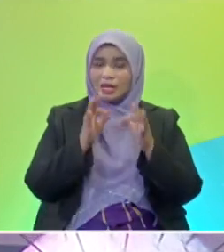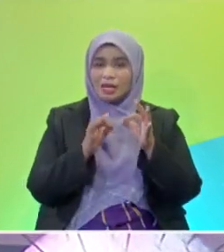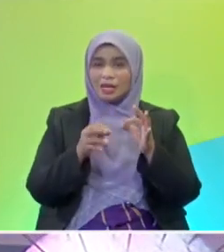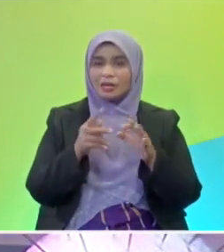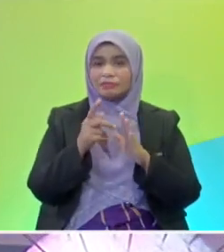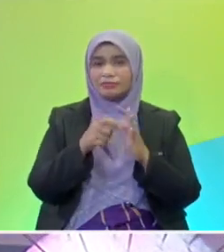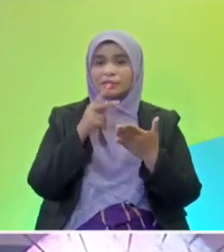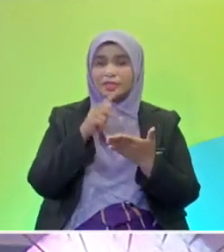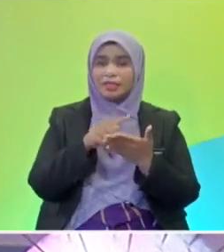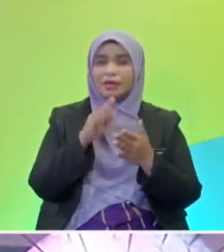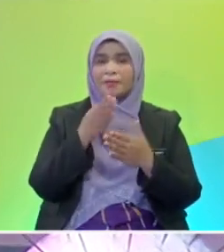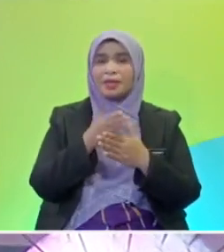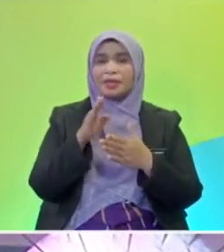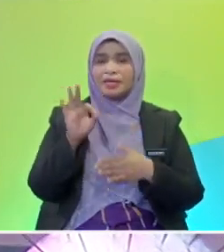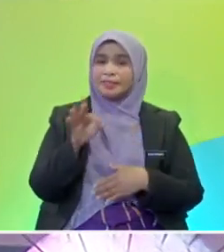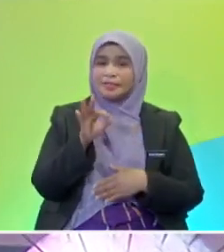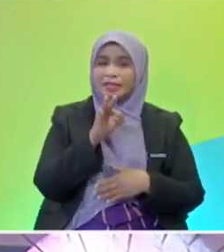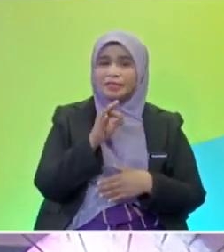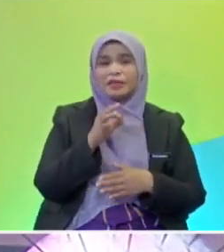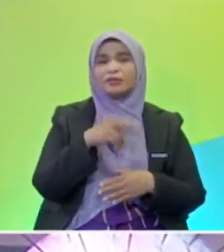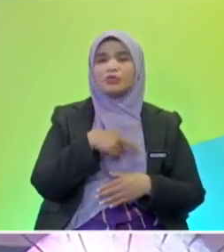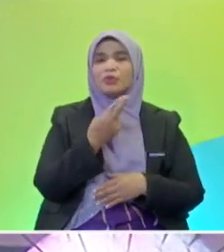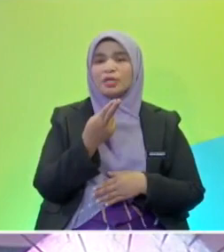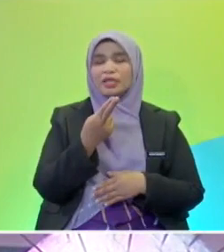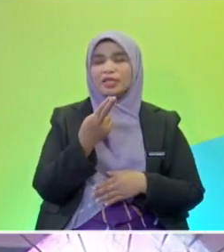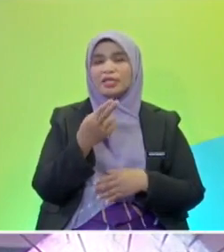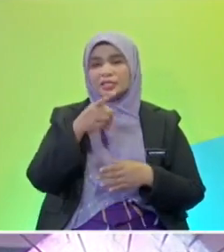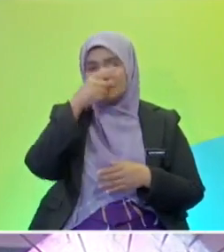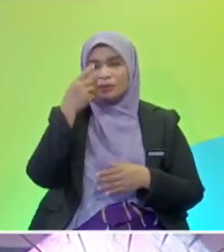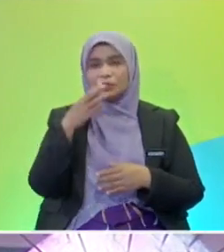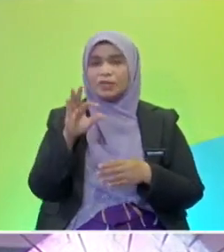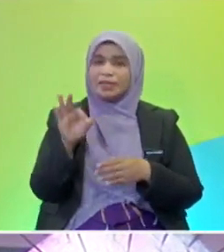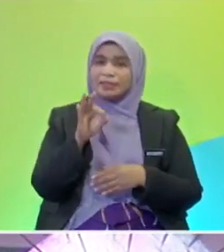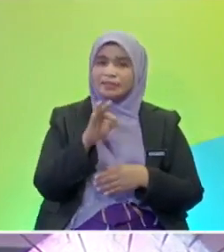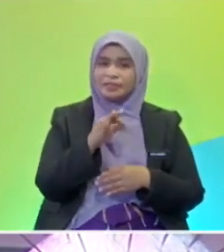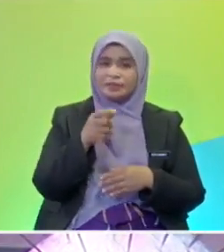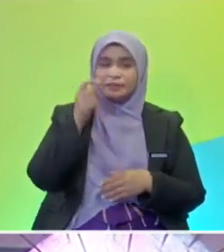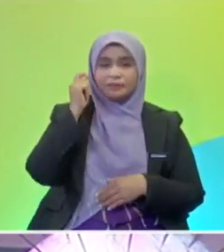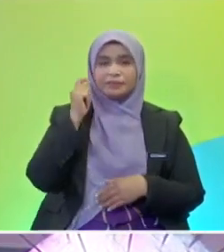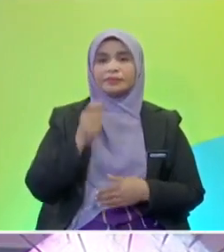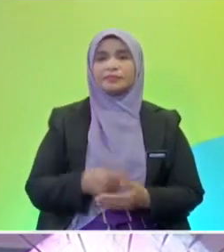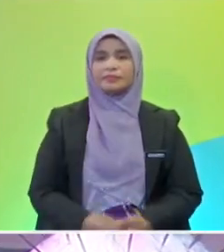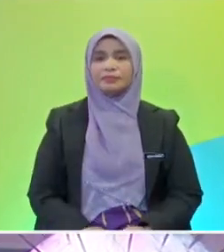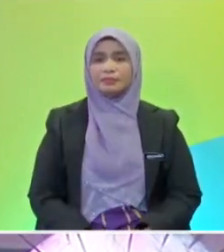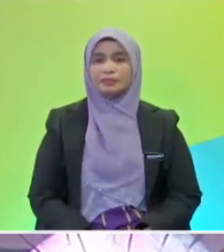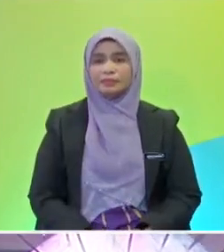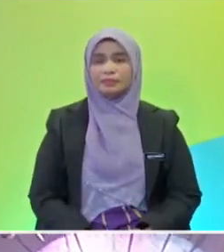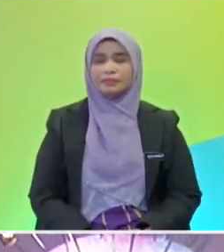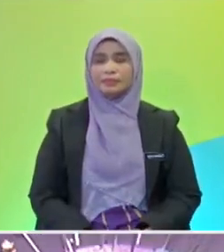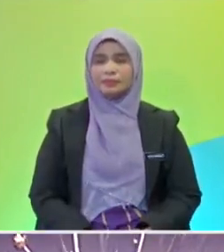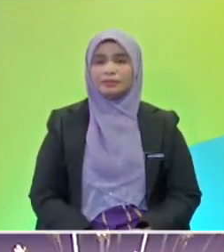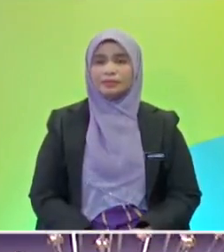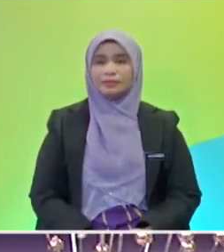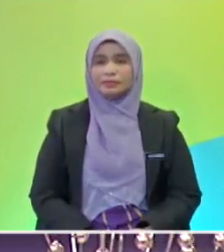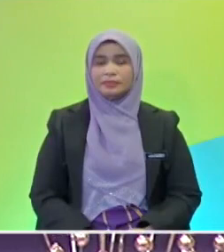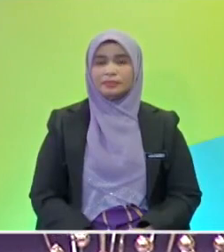rugilah Mira jahit okey saiz kosong ni sikit lagi satu lagi kat sini Cikgu pun nampaknya dah